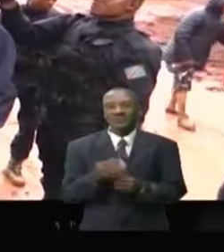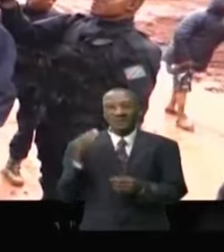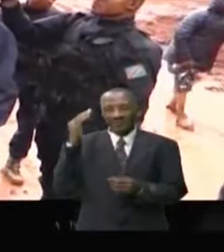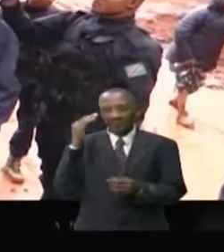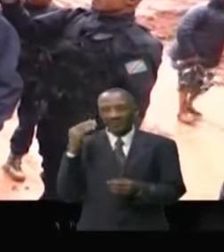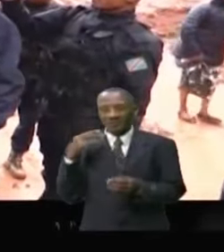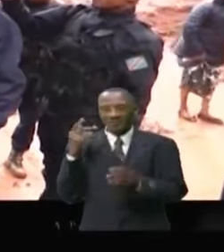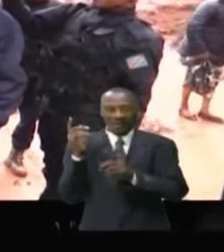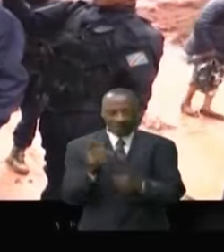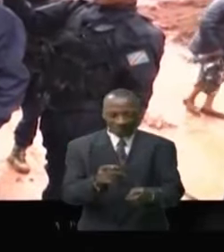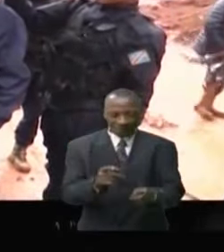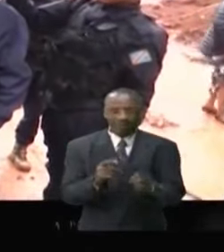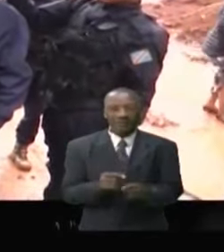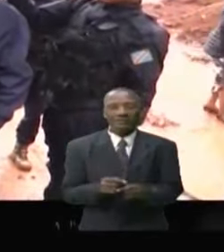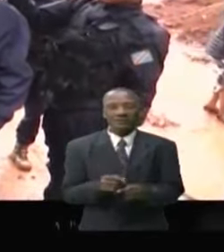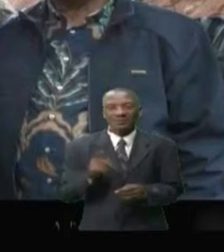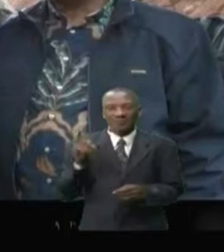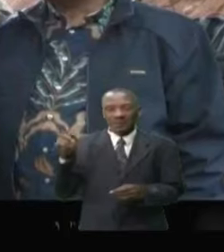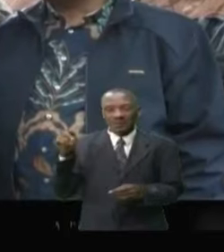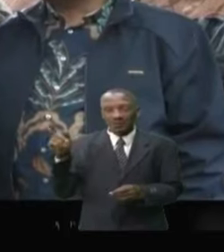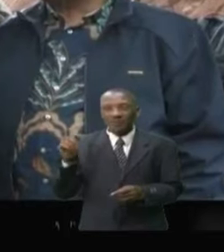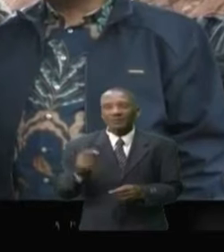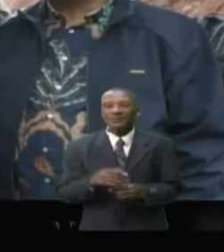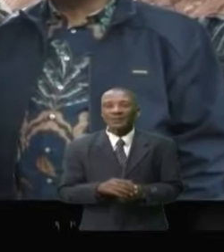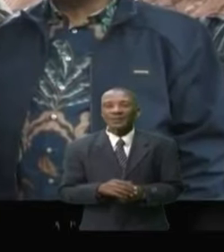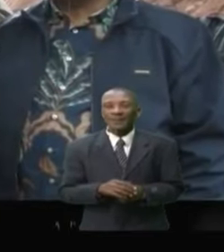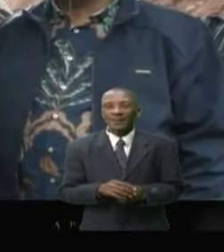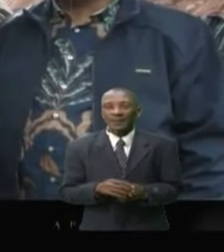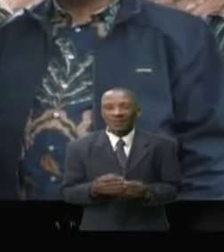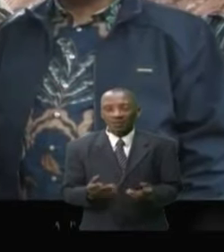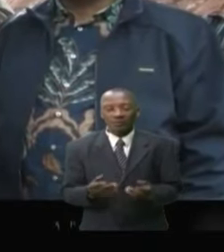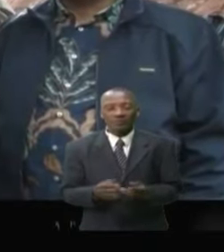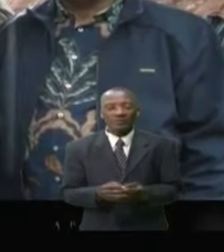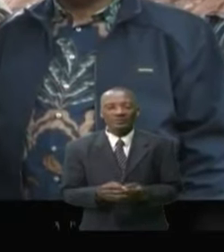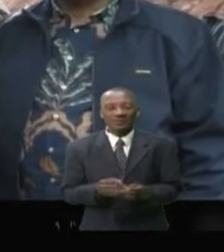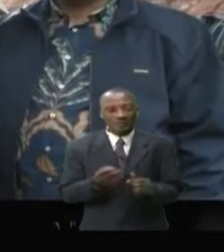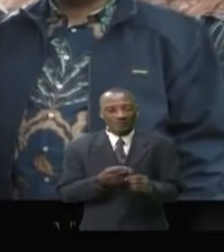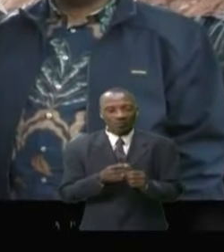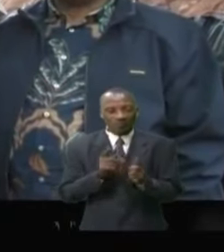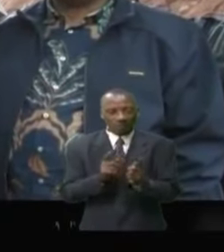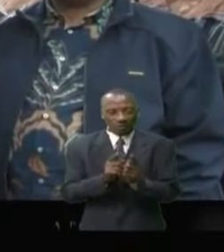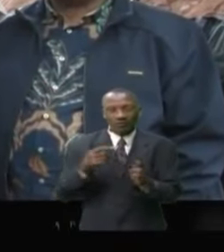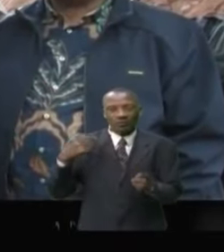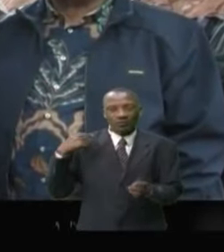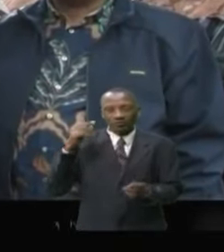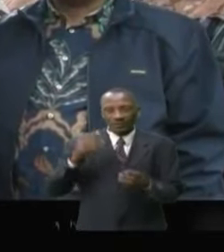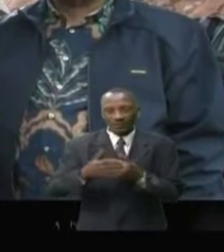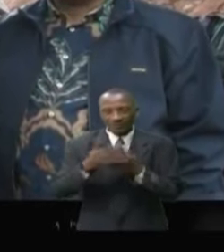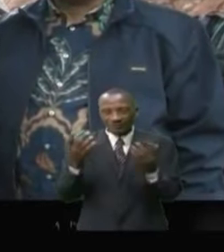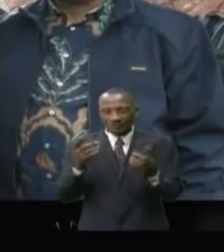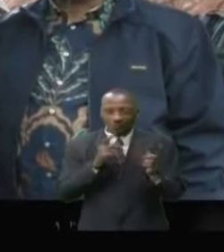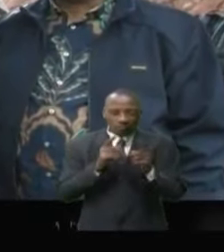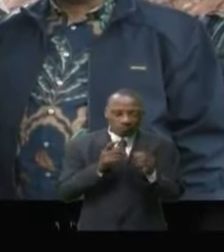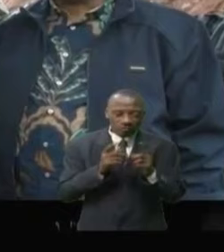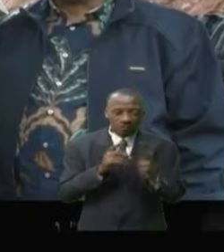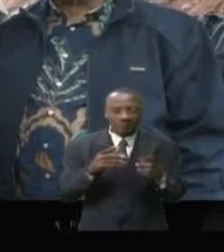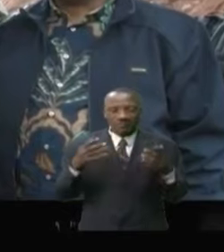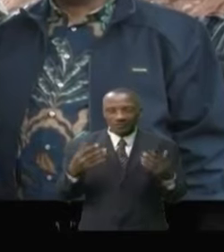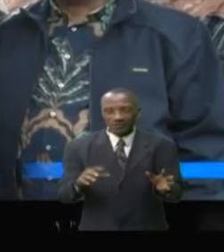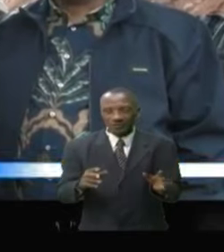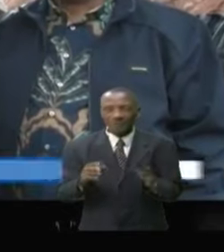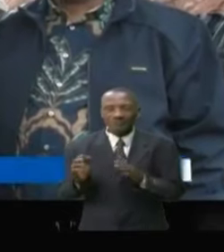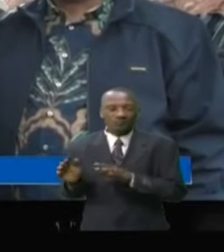travaux lorsqu'on parle de la construction d'une route on ne voit pas les bitumes du jour au lendemain c'est comme si vous Conz maison vous ne mettez pas le